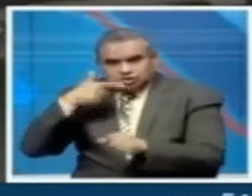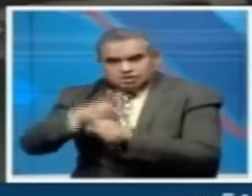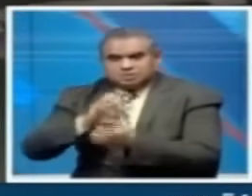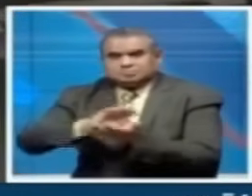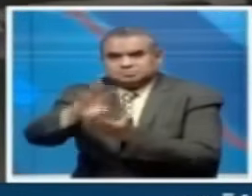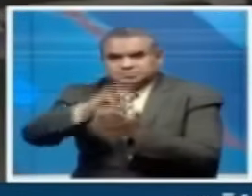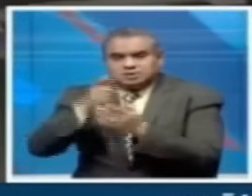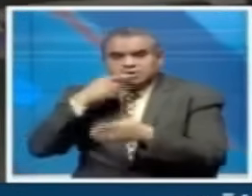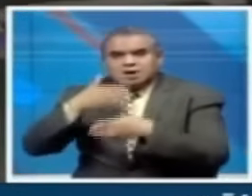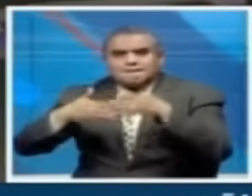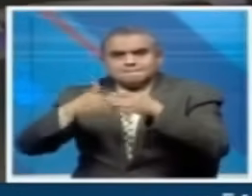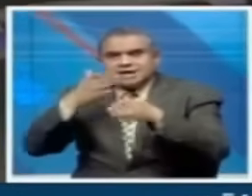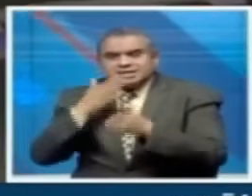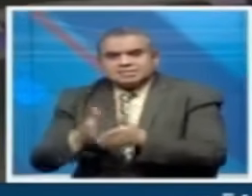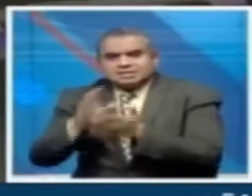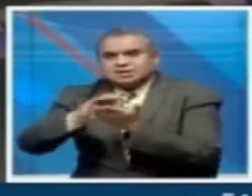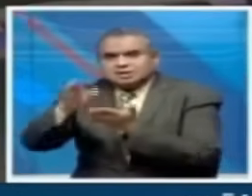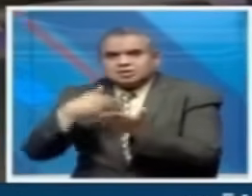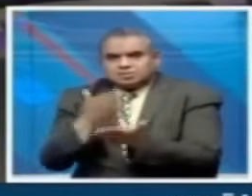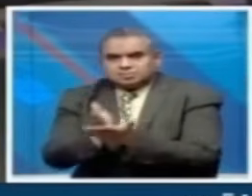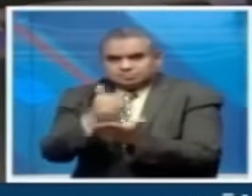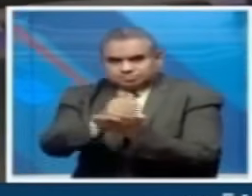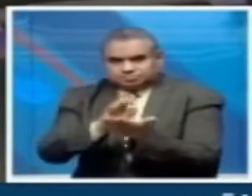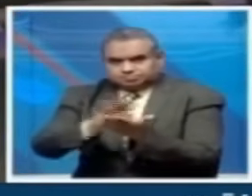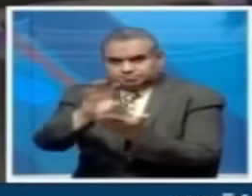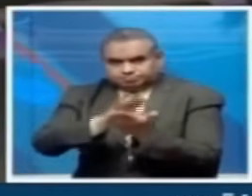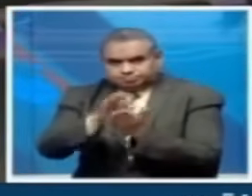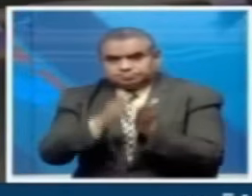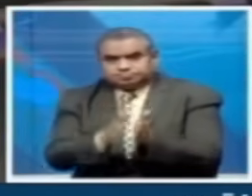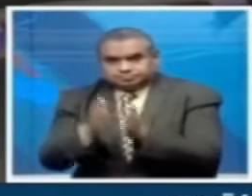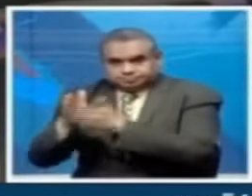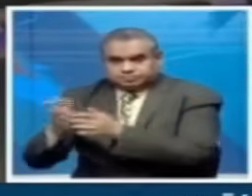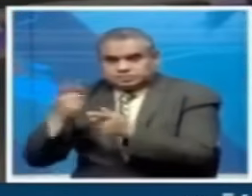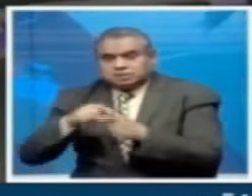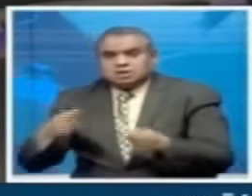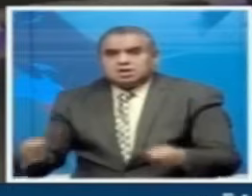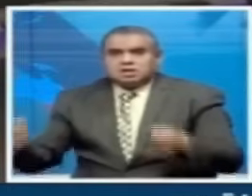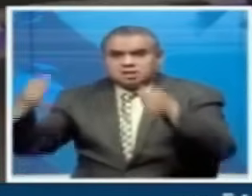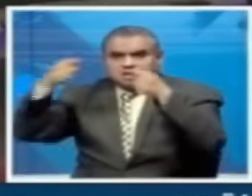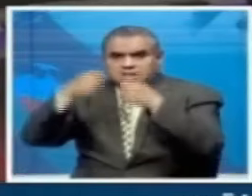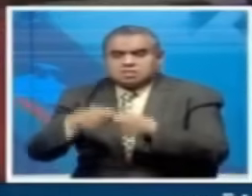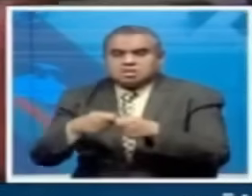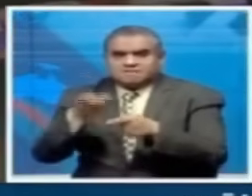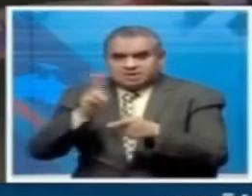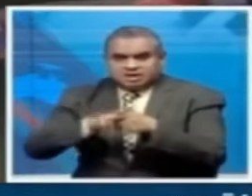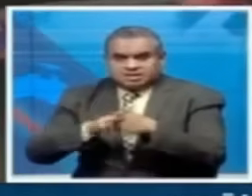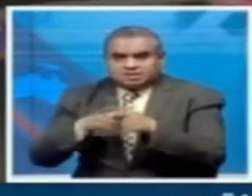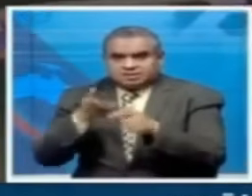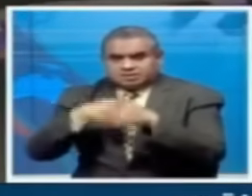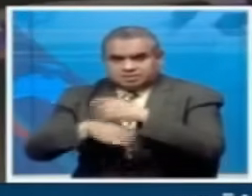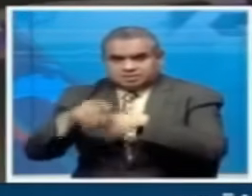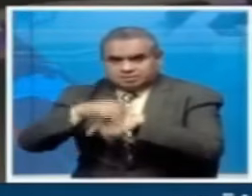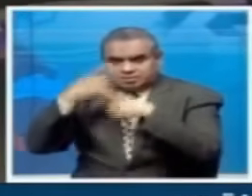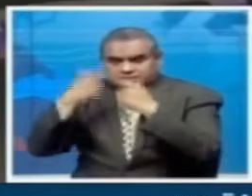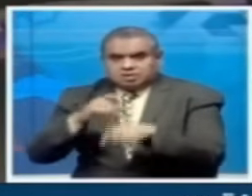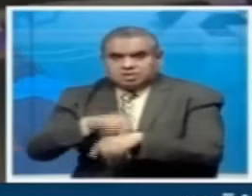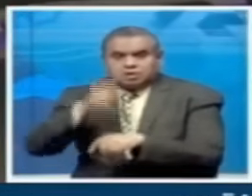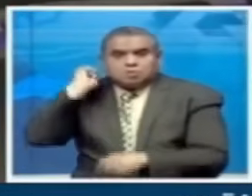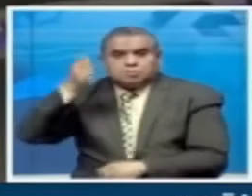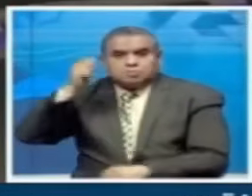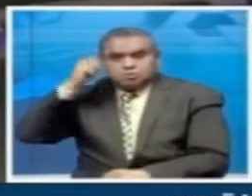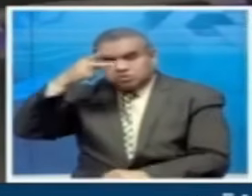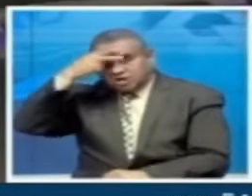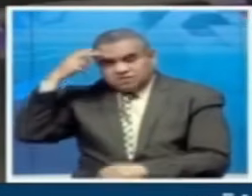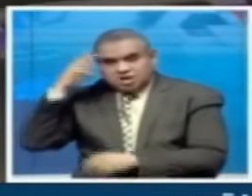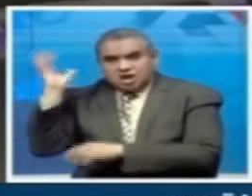المنازل بالغاز المخصص للطهي. يضاف أيضا إلى كل ذلك استعدادات داخل مستشفى العريش العام والشيخ